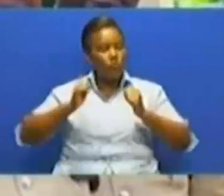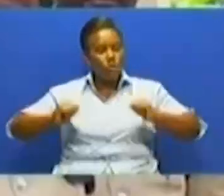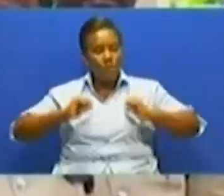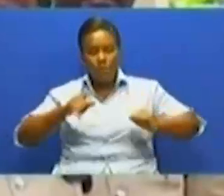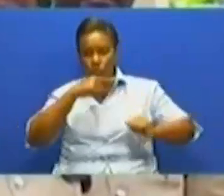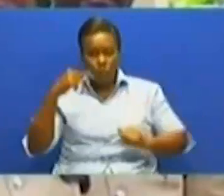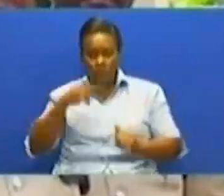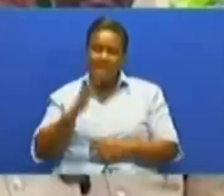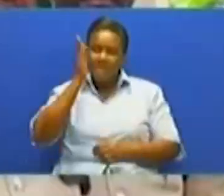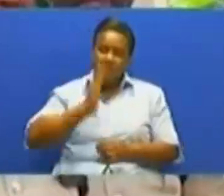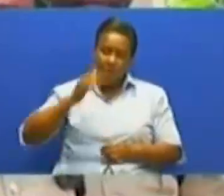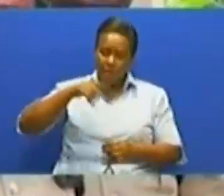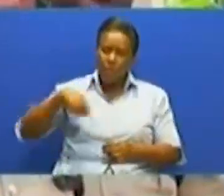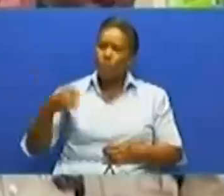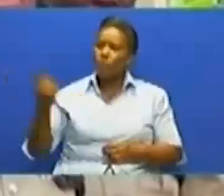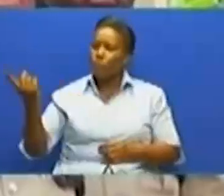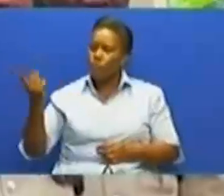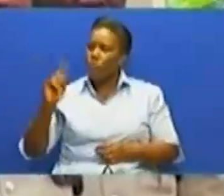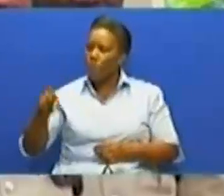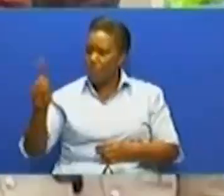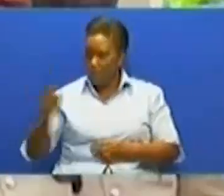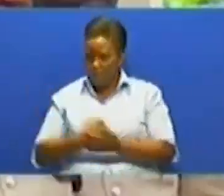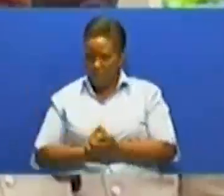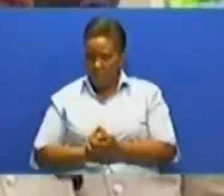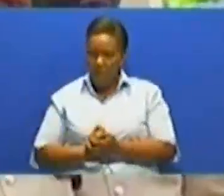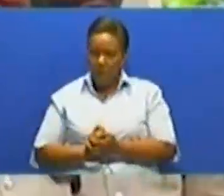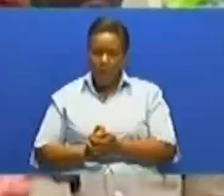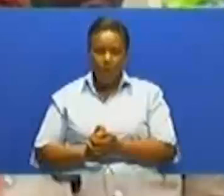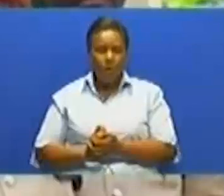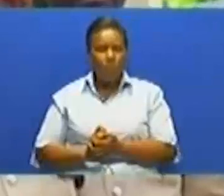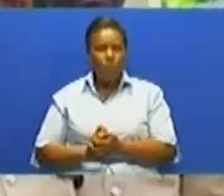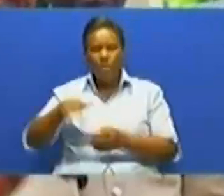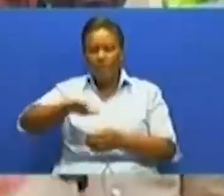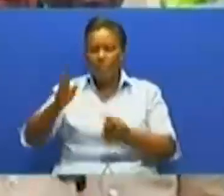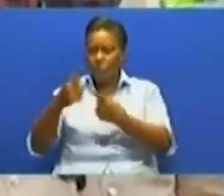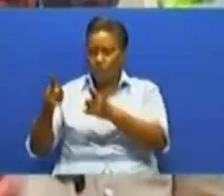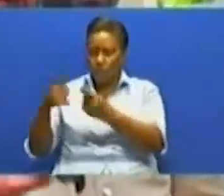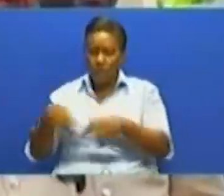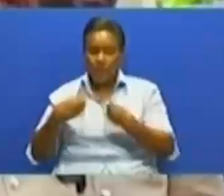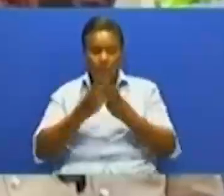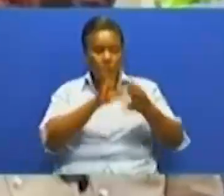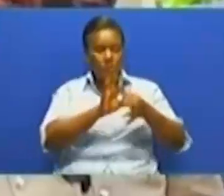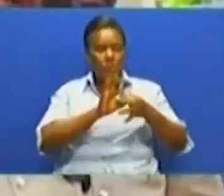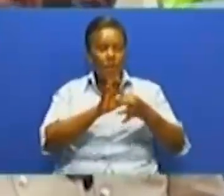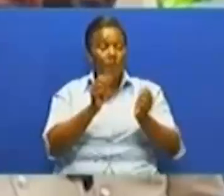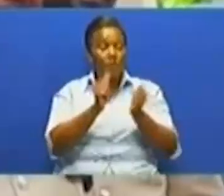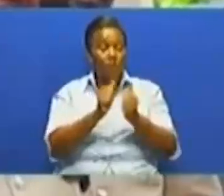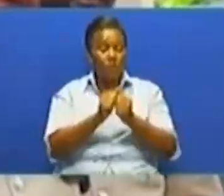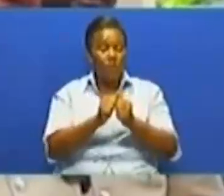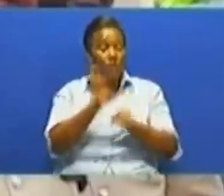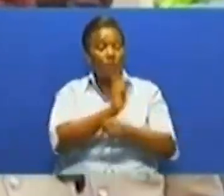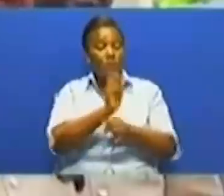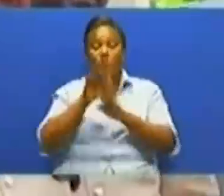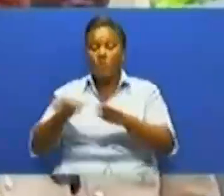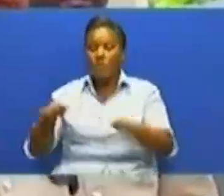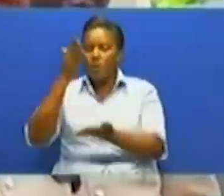wetu wa Intel kwa maana kwamba waliovaa kiraia watakuwa maeneo mbalimbali, lakini tutashirikiana pia na vyombo vingine vya ulinzi na usalama kuhakikisha hali inakuwa